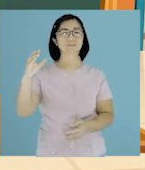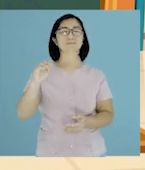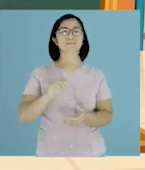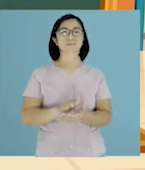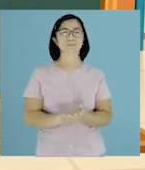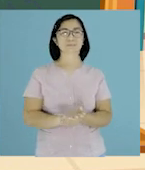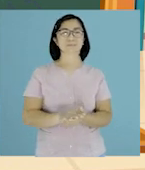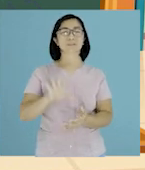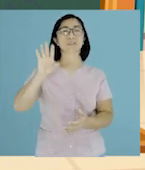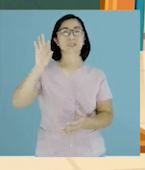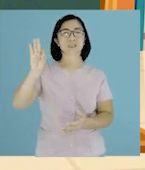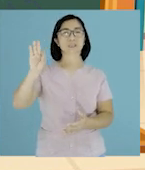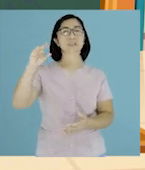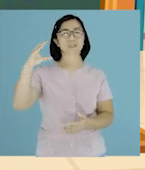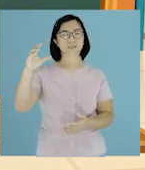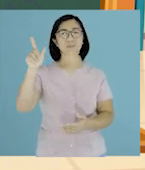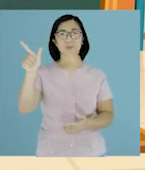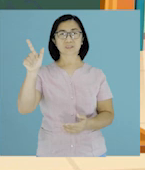1,200,